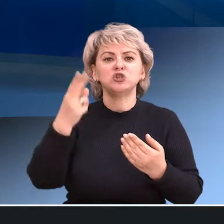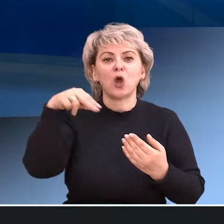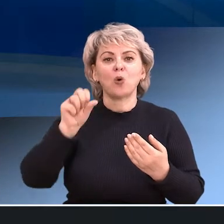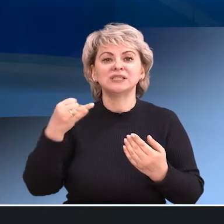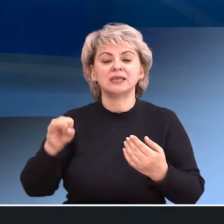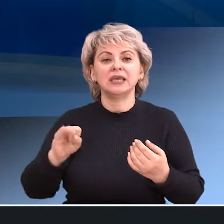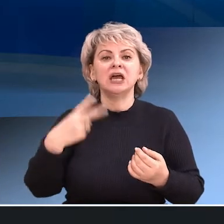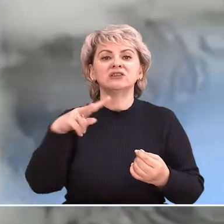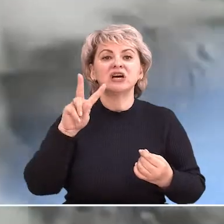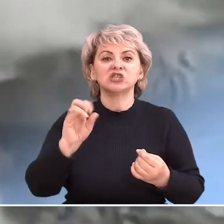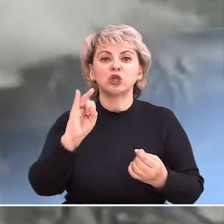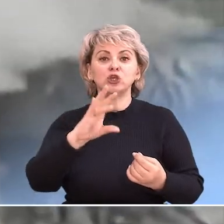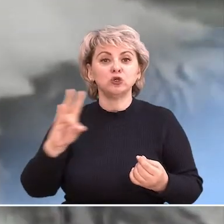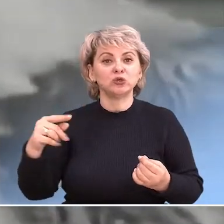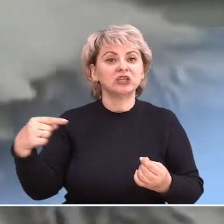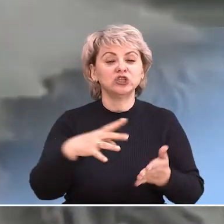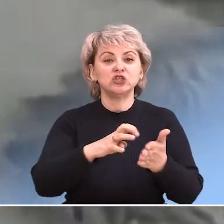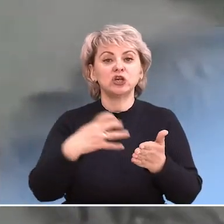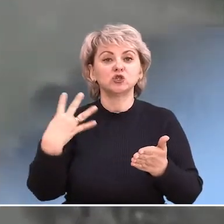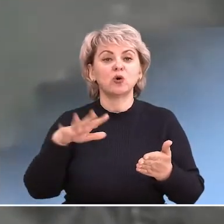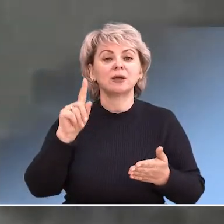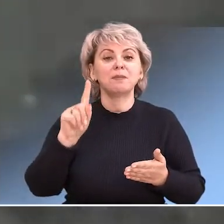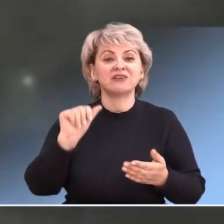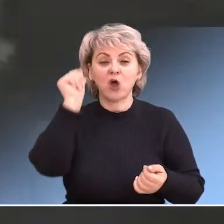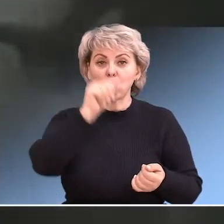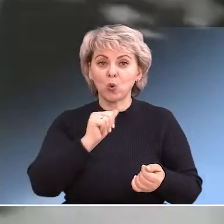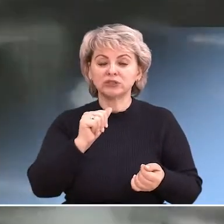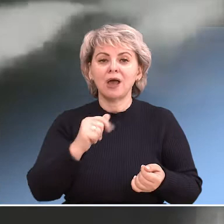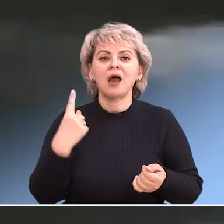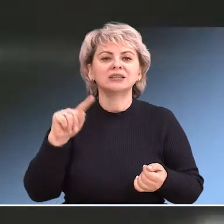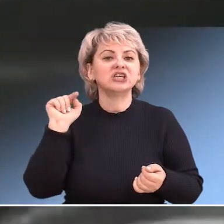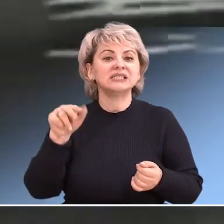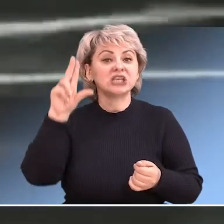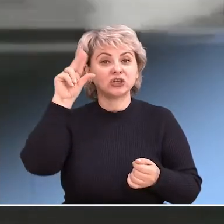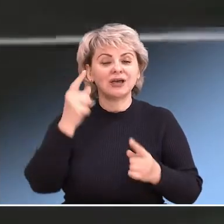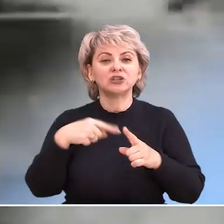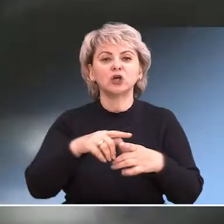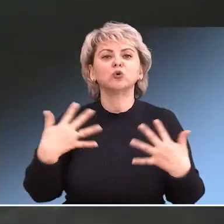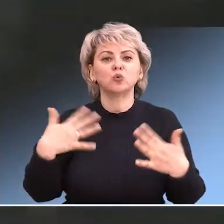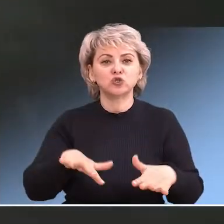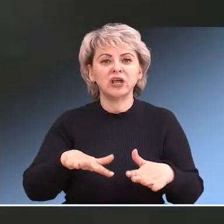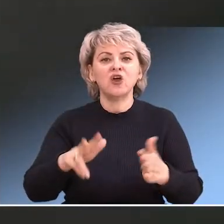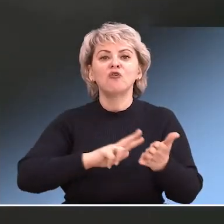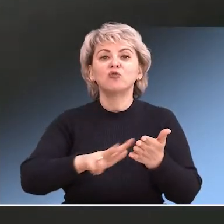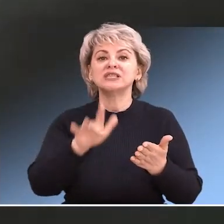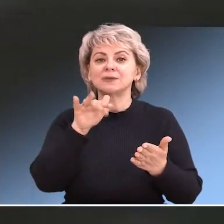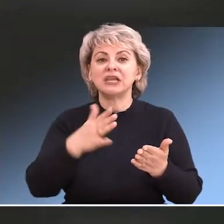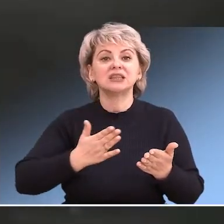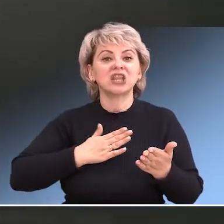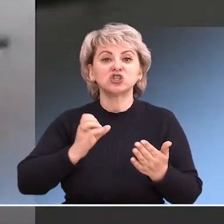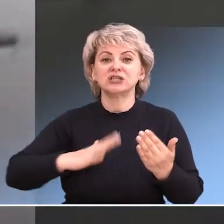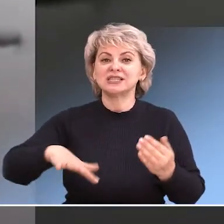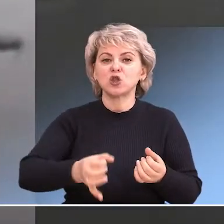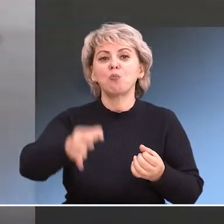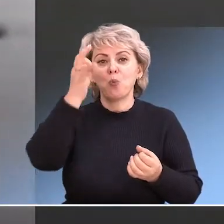Гребенкин из Песчанокопского. 22 июня 1941 года – одна из тех дат, о которой уже почти